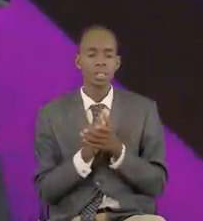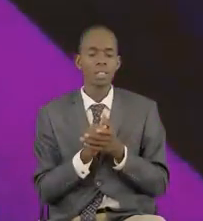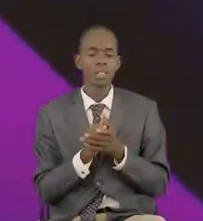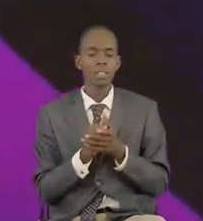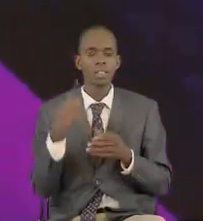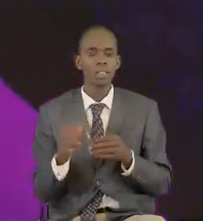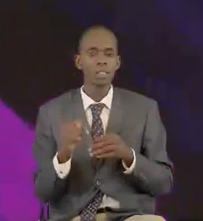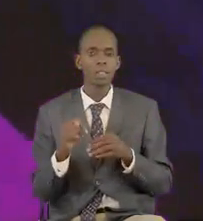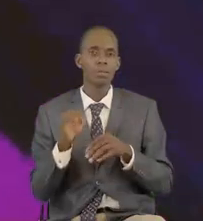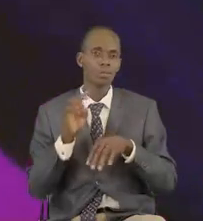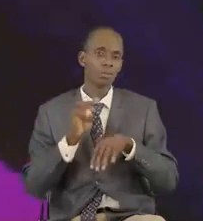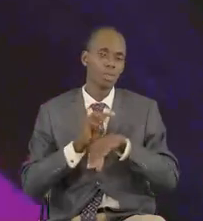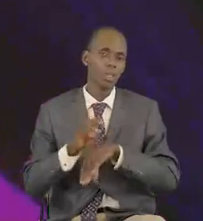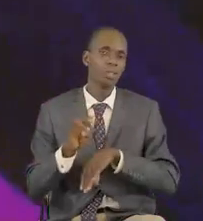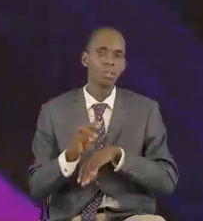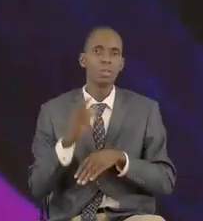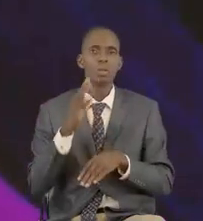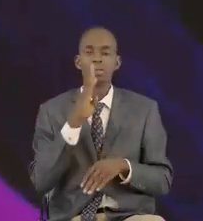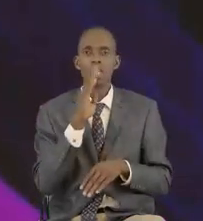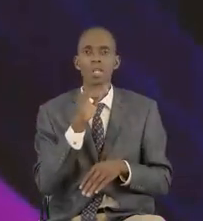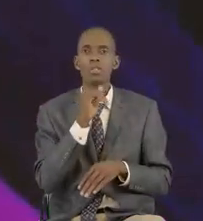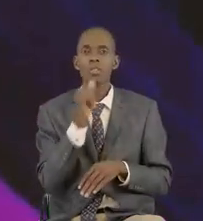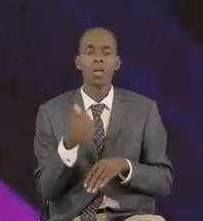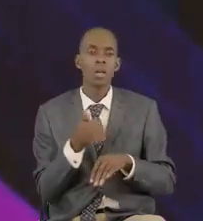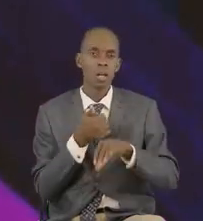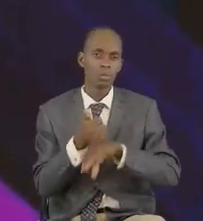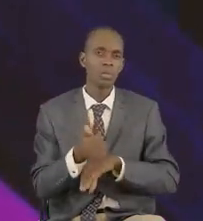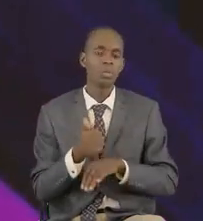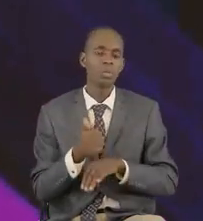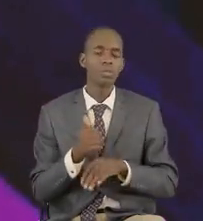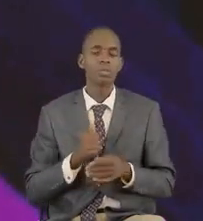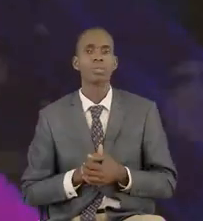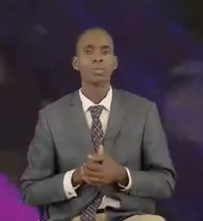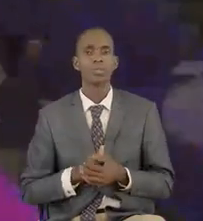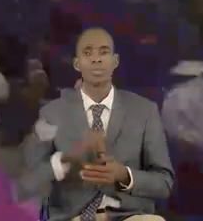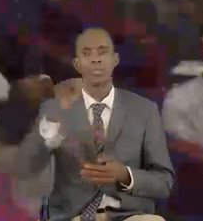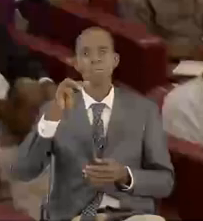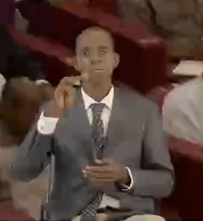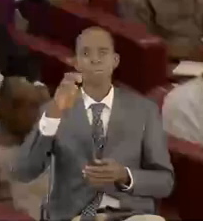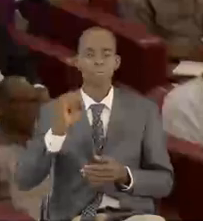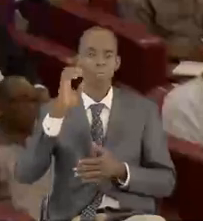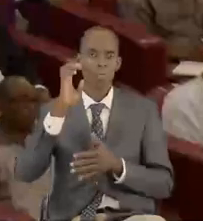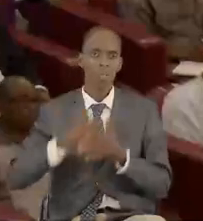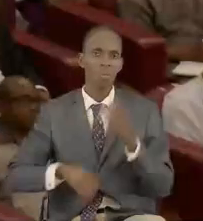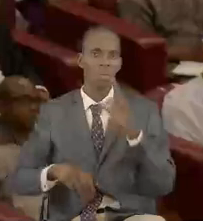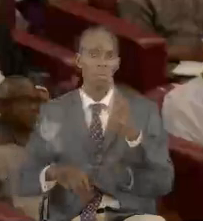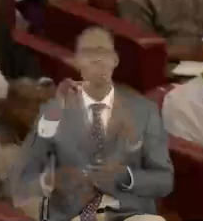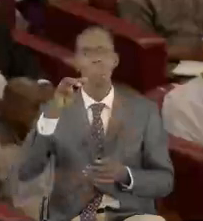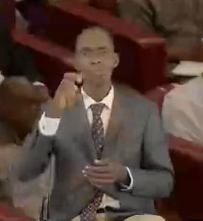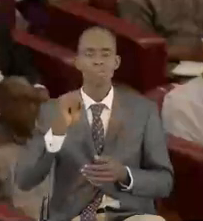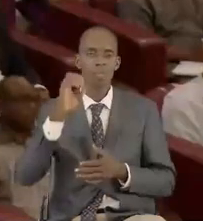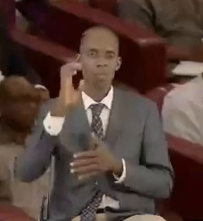scandale en quoi que ce soit afin que le ministère ne soit pas un objet de blâme